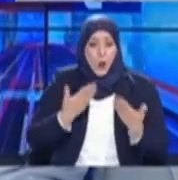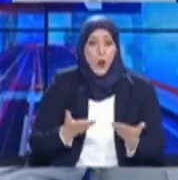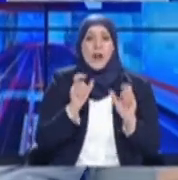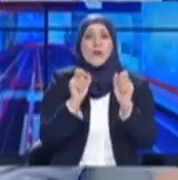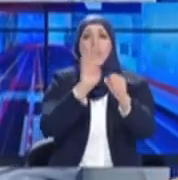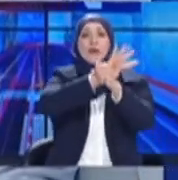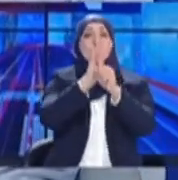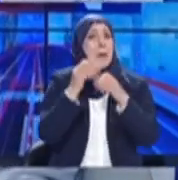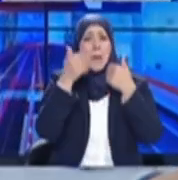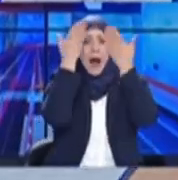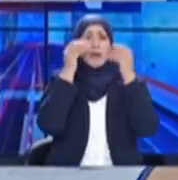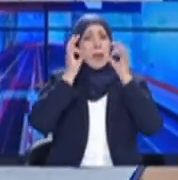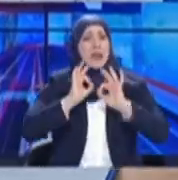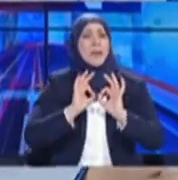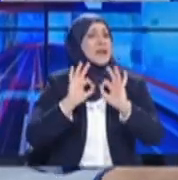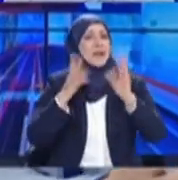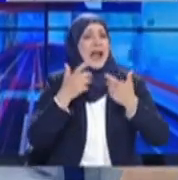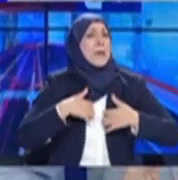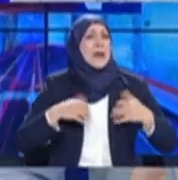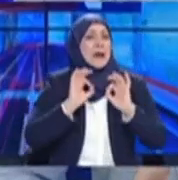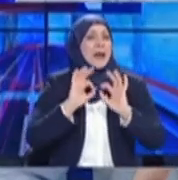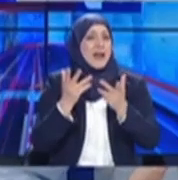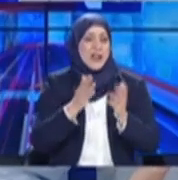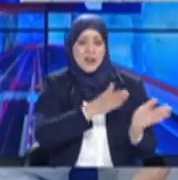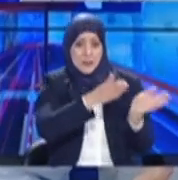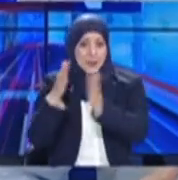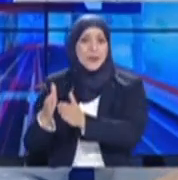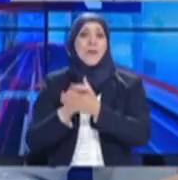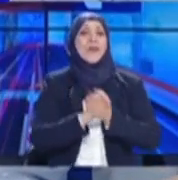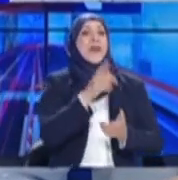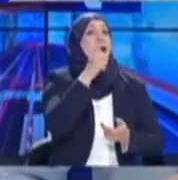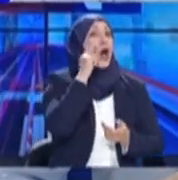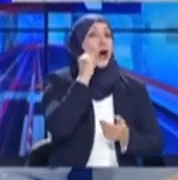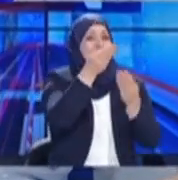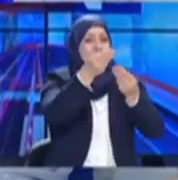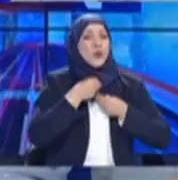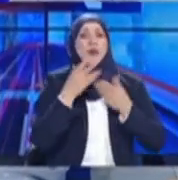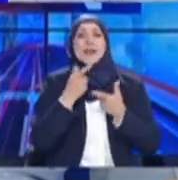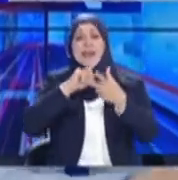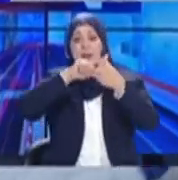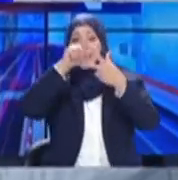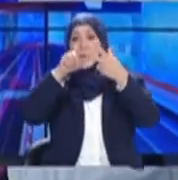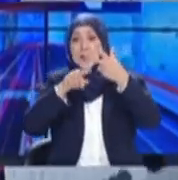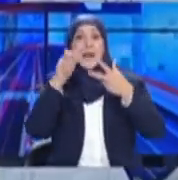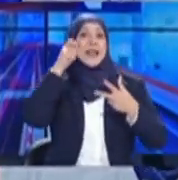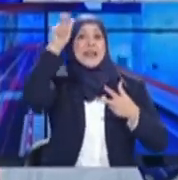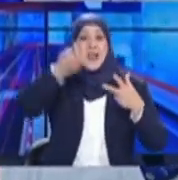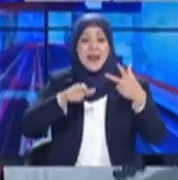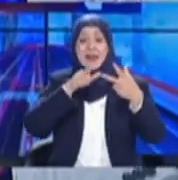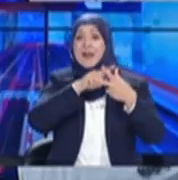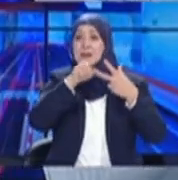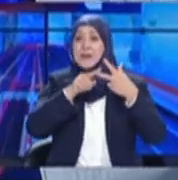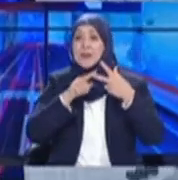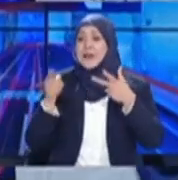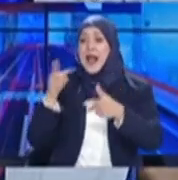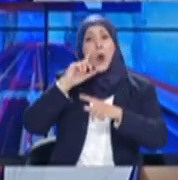واصل الانسان مستويات من التفاعل هناك تفاؤل وجه لوجه يعني